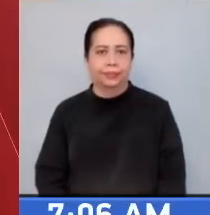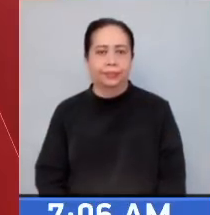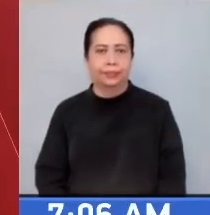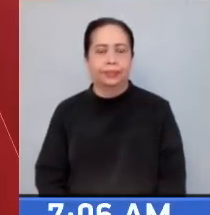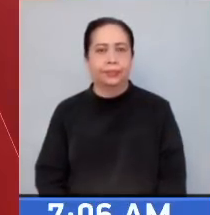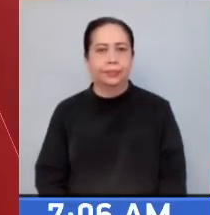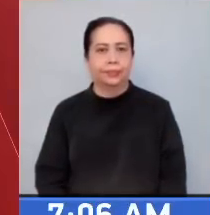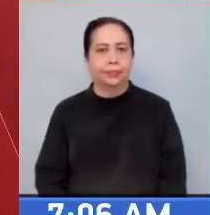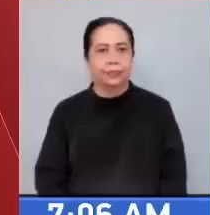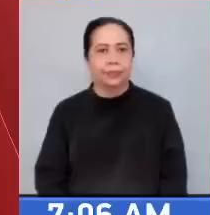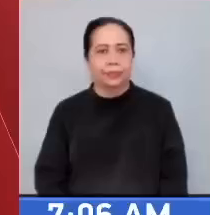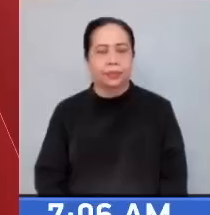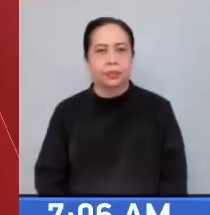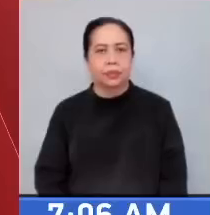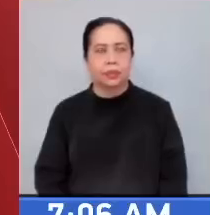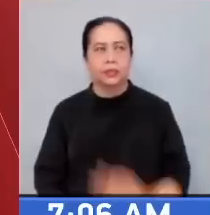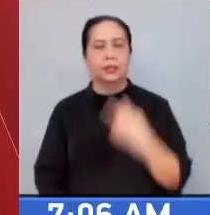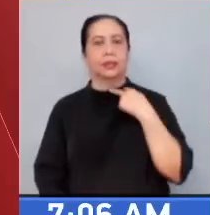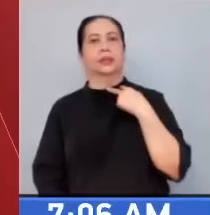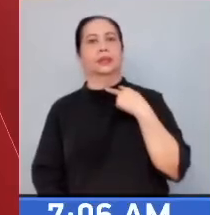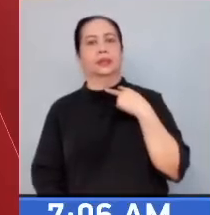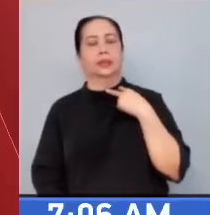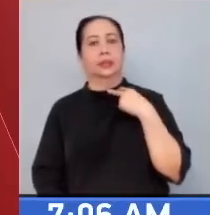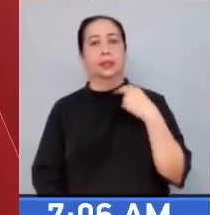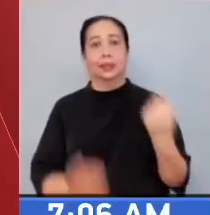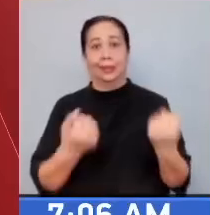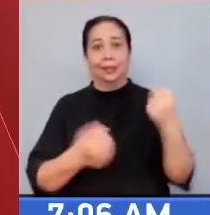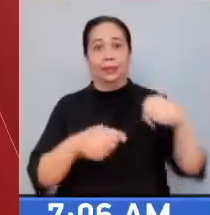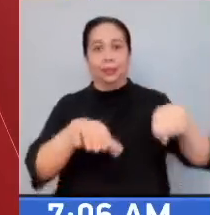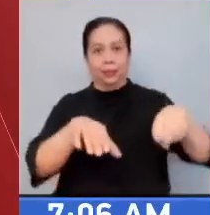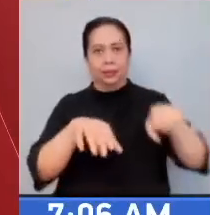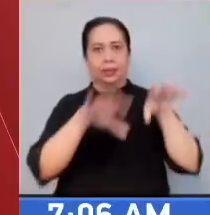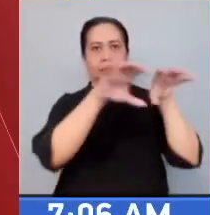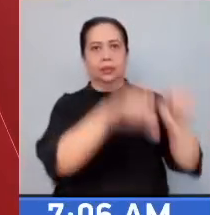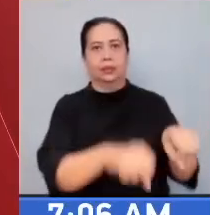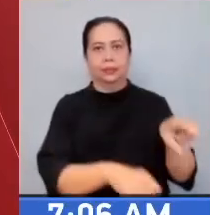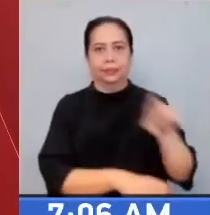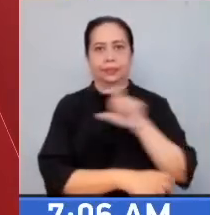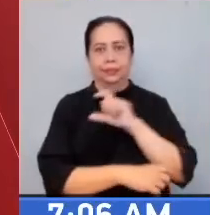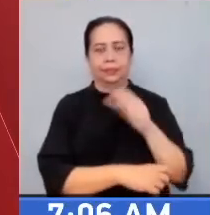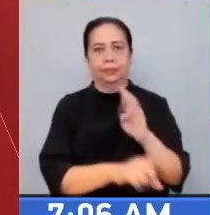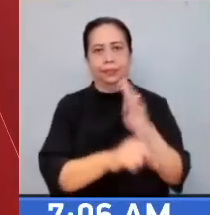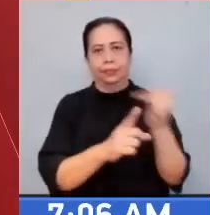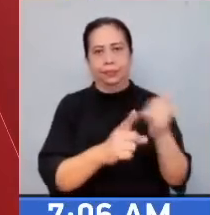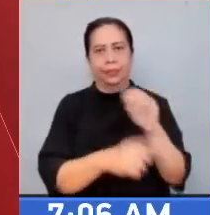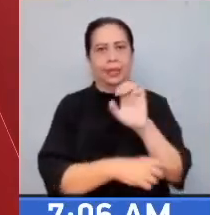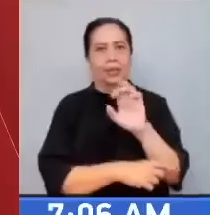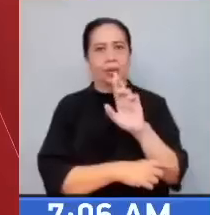Hindi na nakapalag ang tricycle driver na ito nang arestuhin siya ng mga opisyal ng barangay E. Rodriguez sa Quezon City.